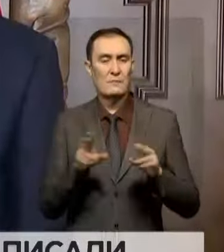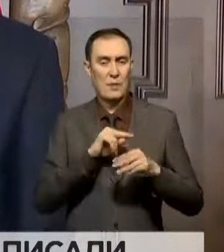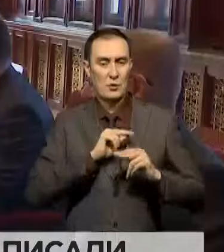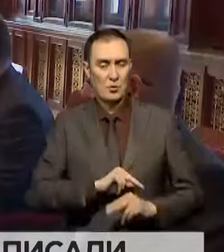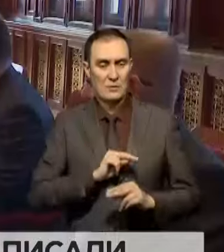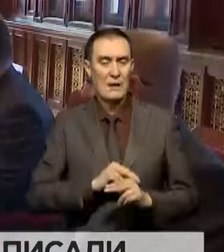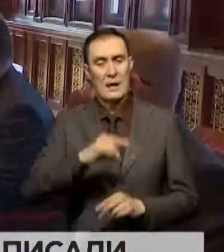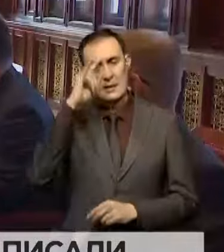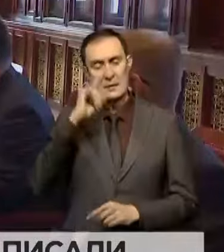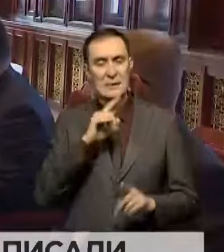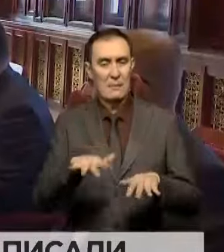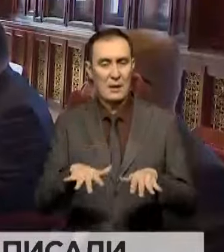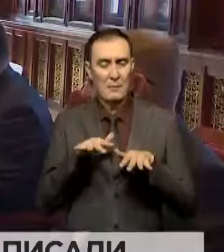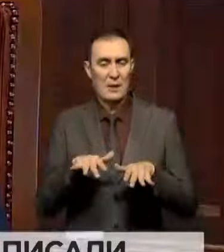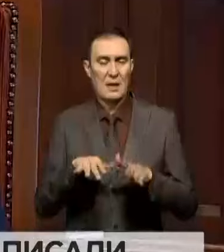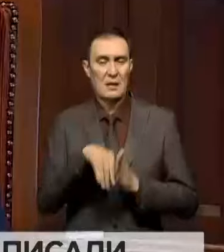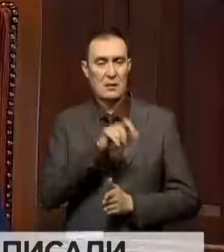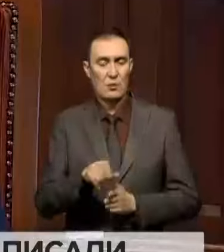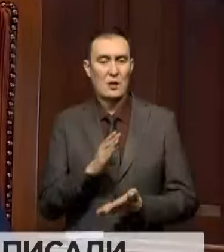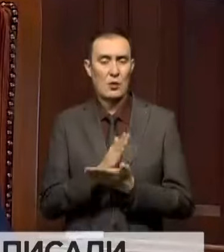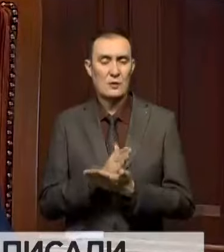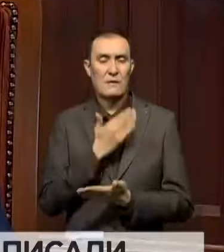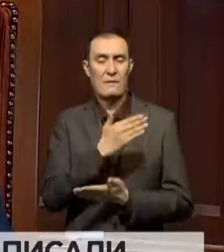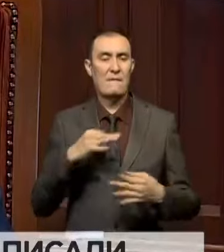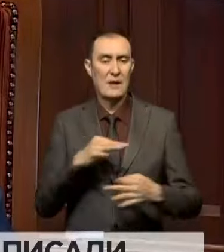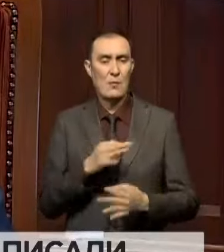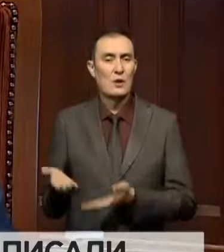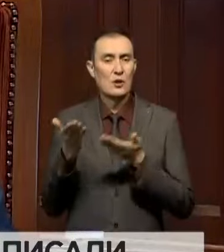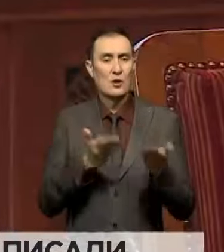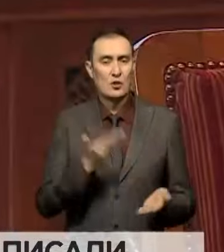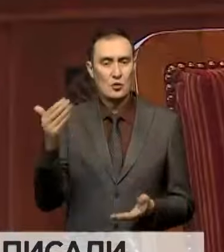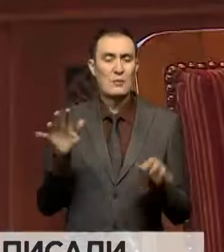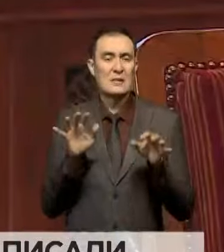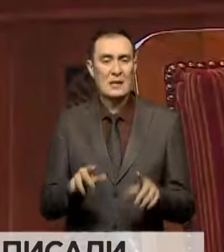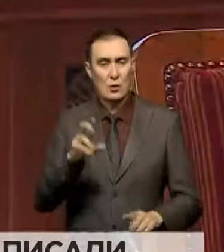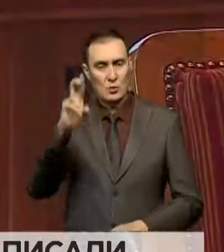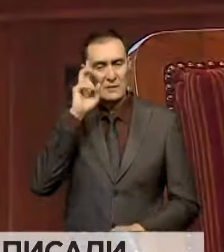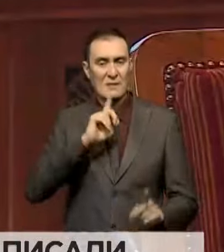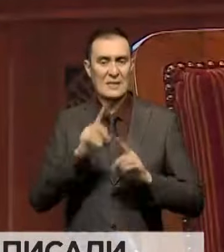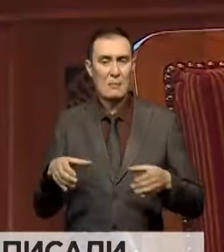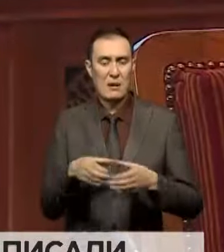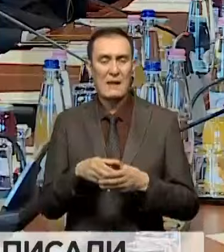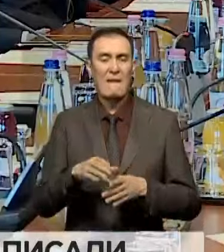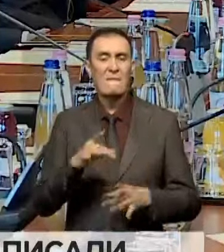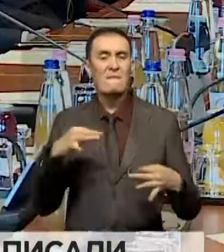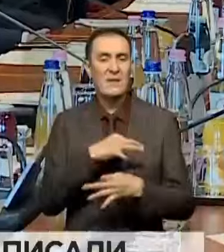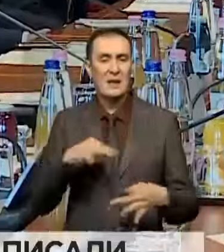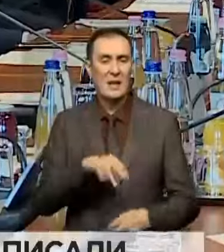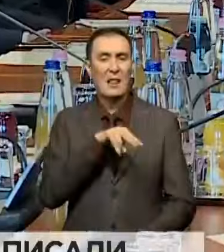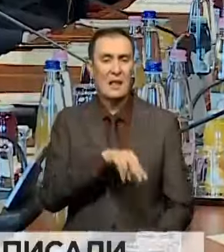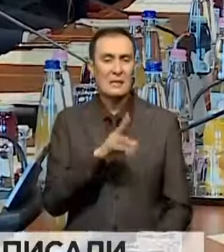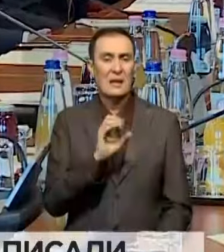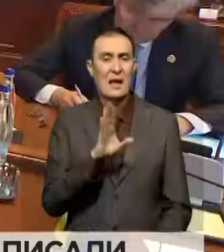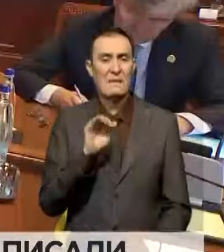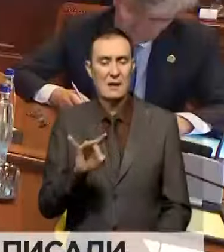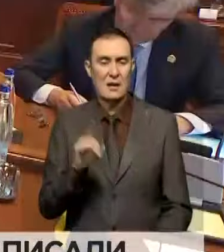стратегического партнерства. Казахстанские парламентарии находятся в Будапеште по приглашению председателя Государственного собрания Венгрии Ласло